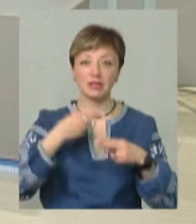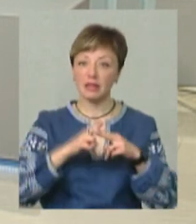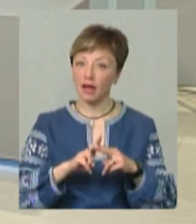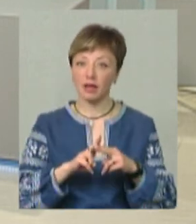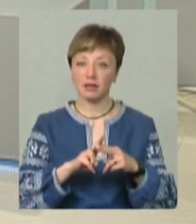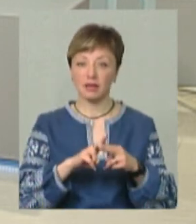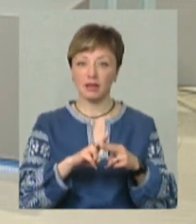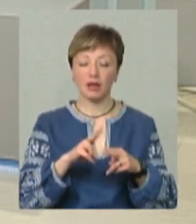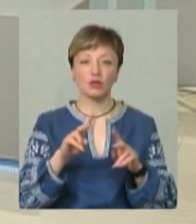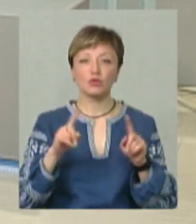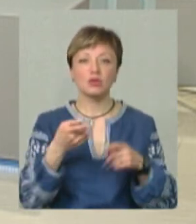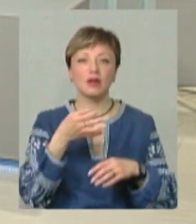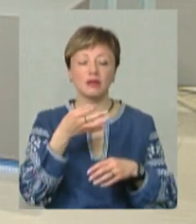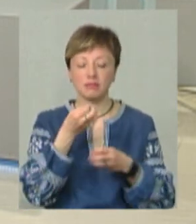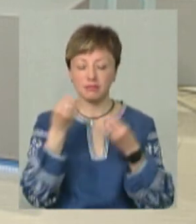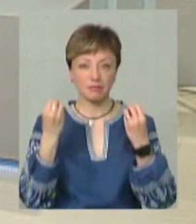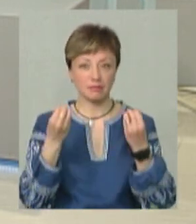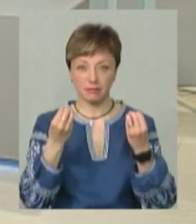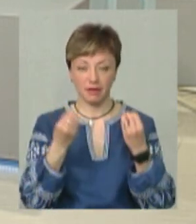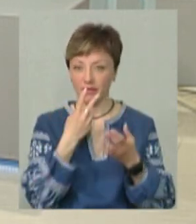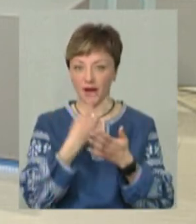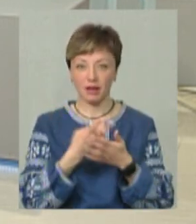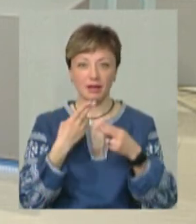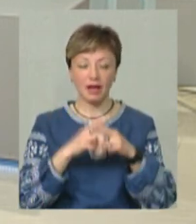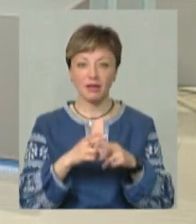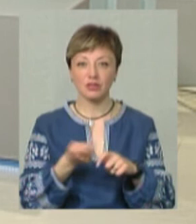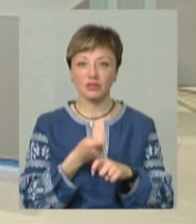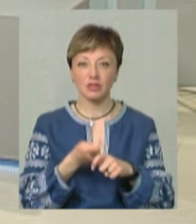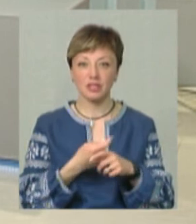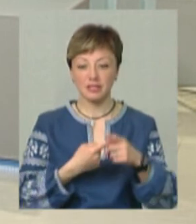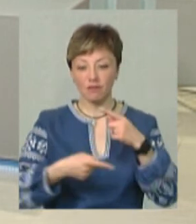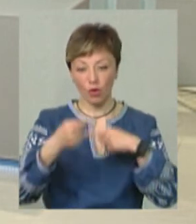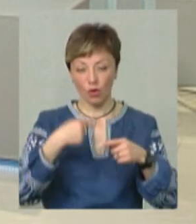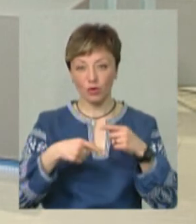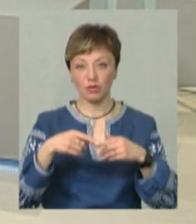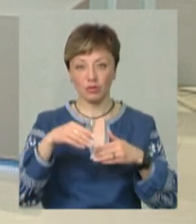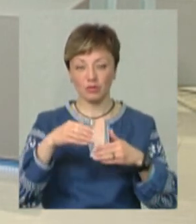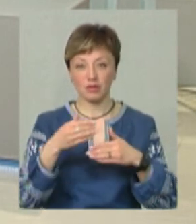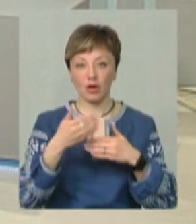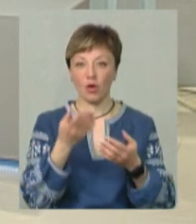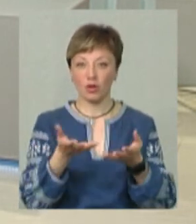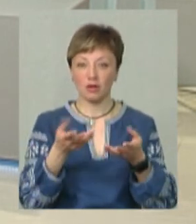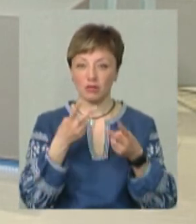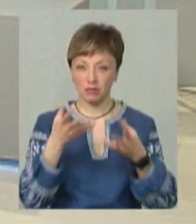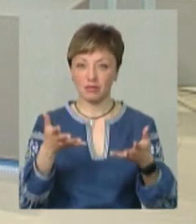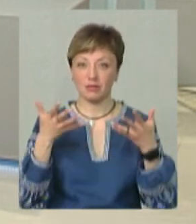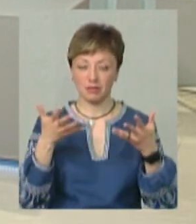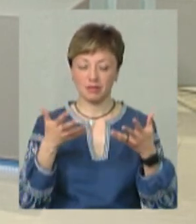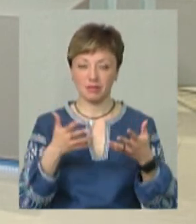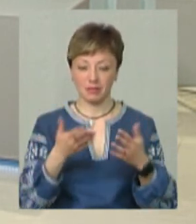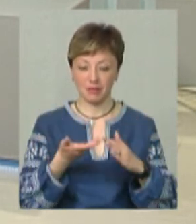техніки низь, вона дуже ефектно виглядає. Це техніка, яка вишивається зі зворотнього боку, і тоді ви отримаєте орнамент на